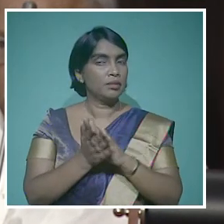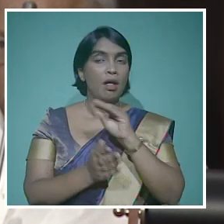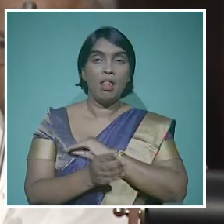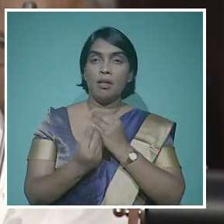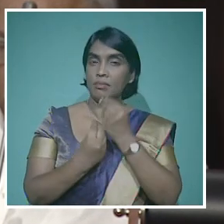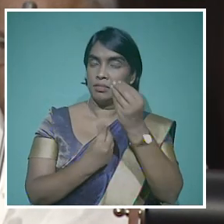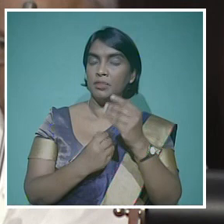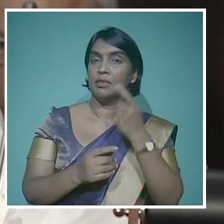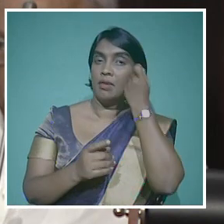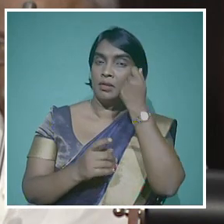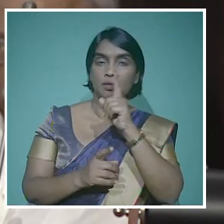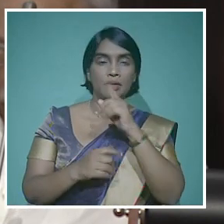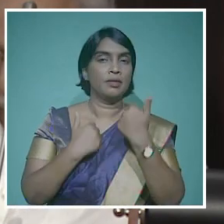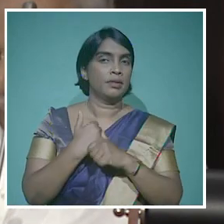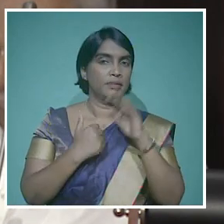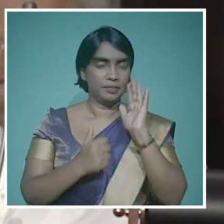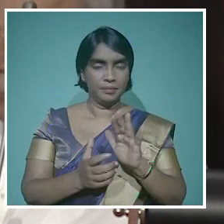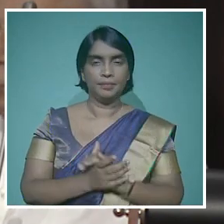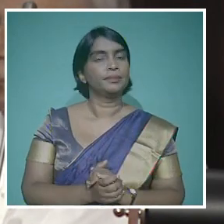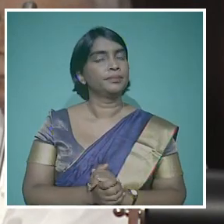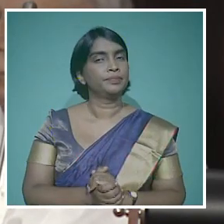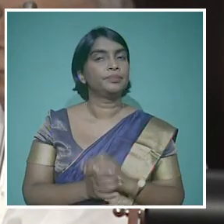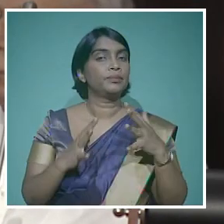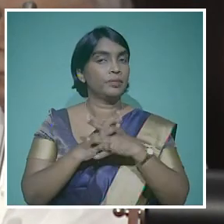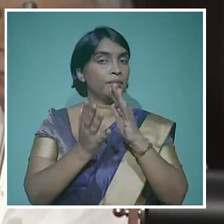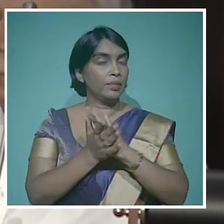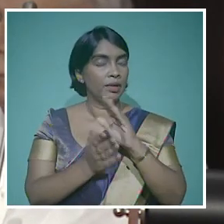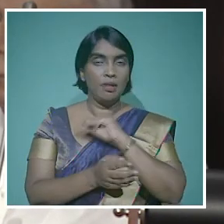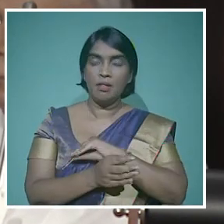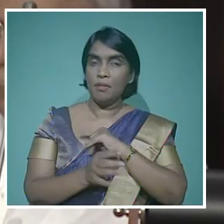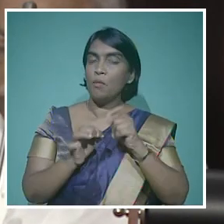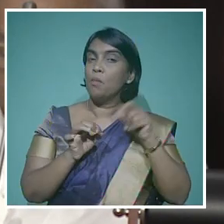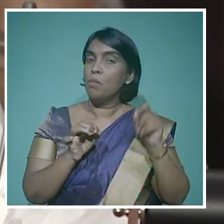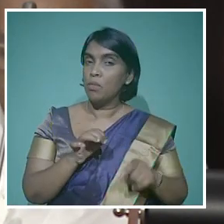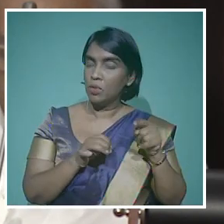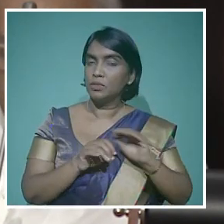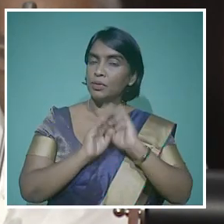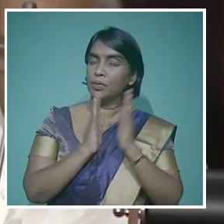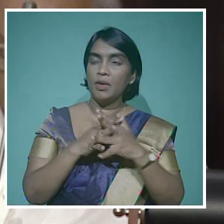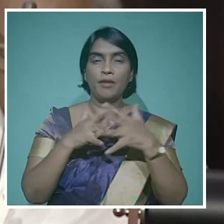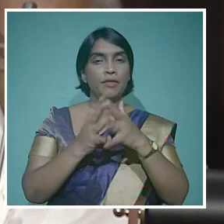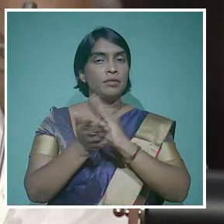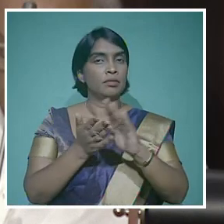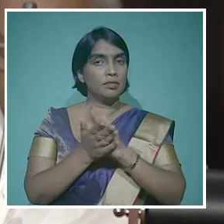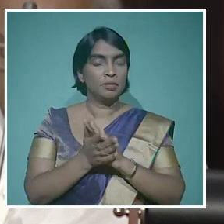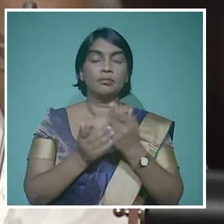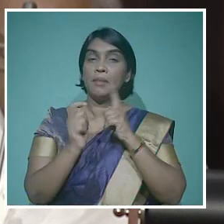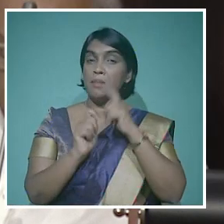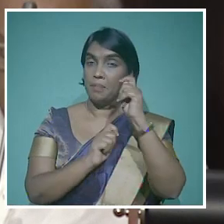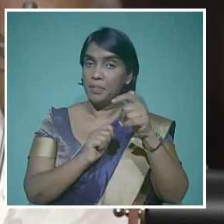ගෙවීම් යෝජනා ක්‍රම සකස් කරනු ඇත. සුභසාධක ප්‍රතිලාභී මණ්ඩලය සියලු සුභසාධක ප්‍රතිලාභී